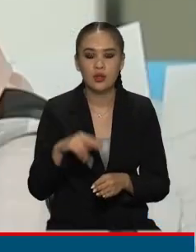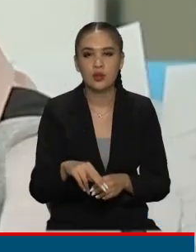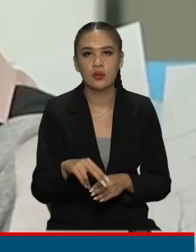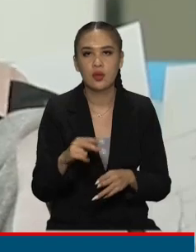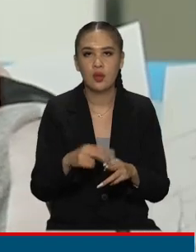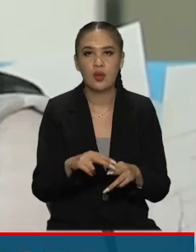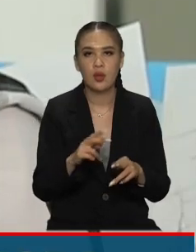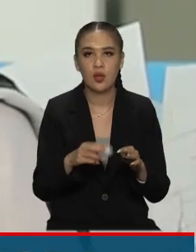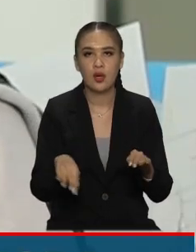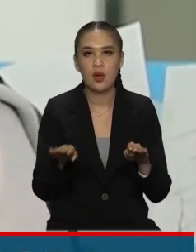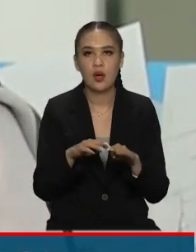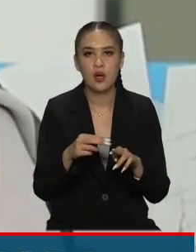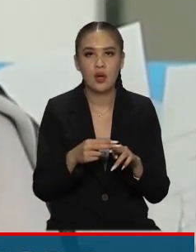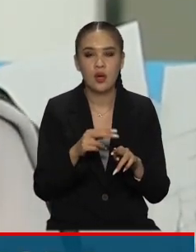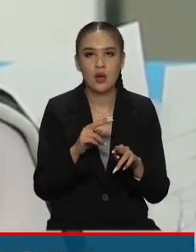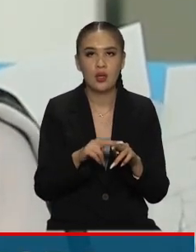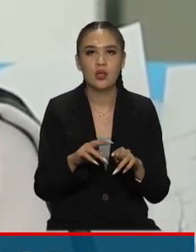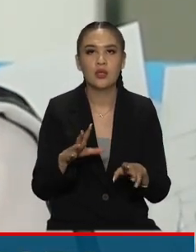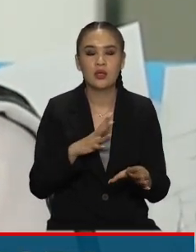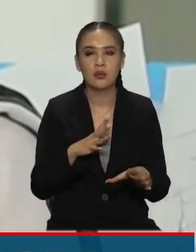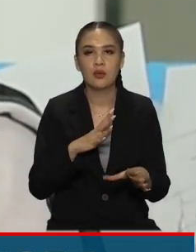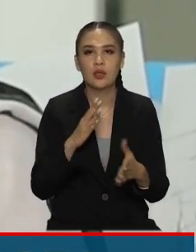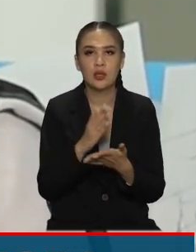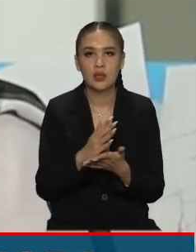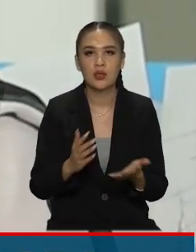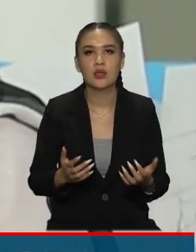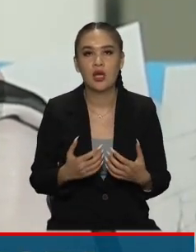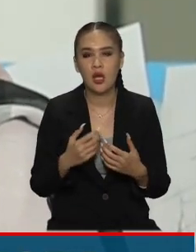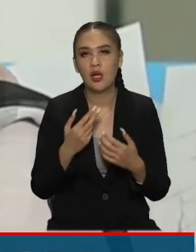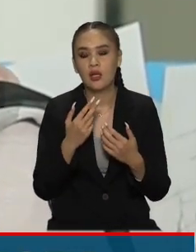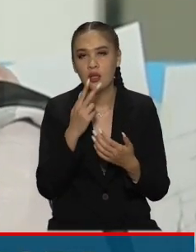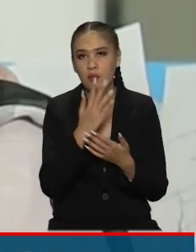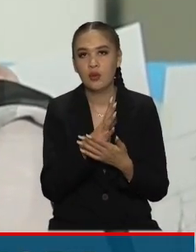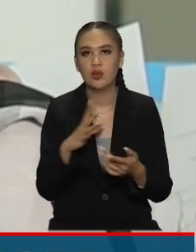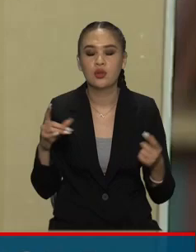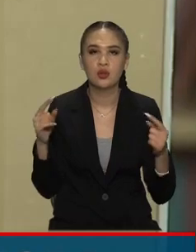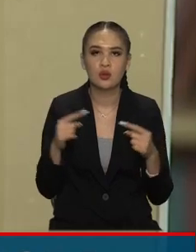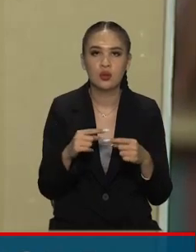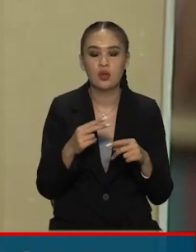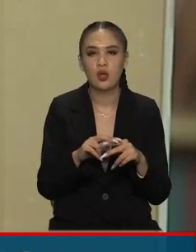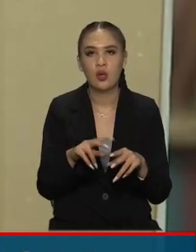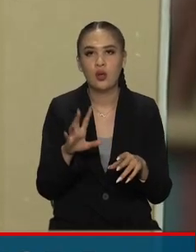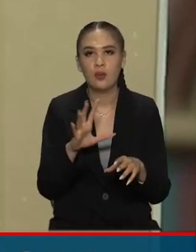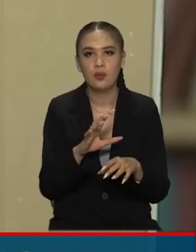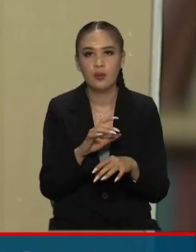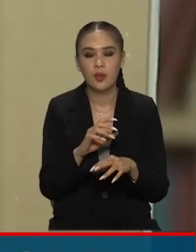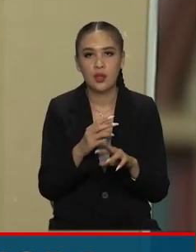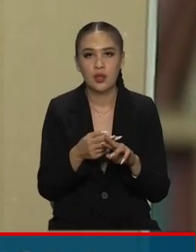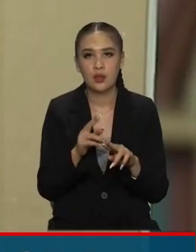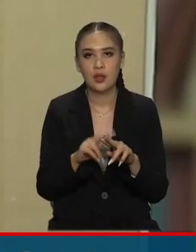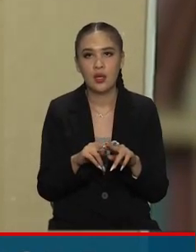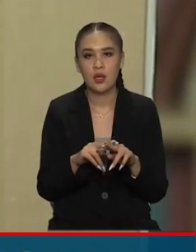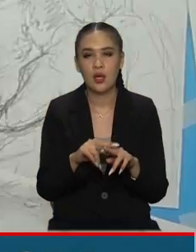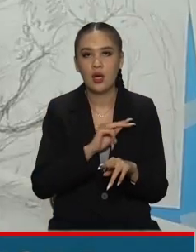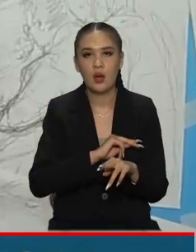уровне. Был немножечко страх, потому что бумага у нас штучная была, нельзя было портить ее. Ювелирная, как говорится,